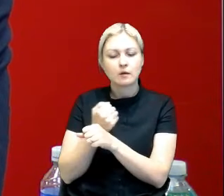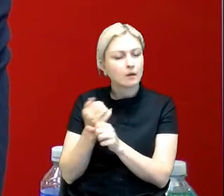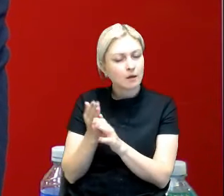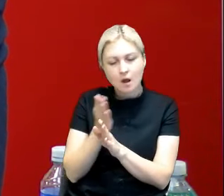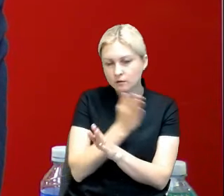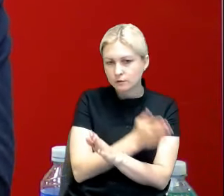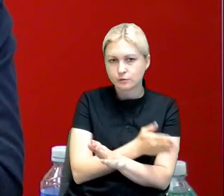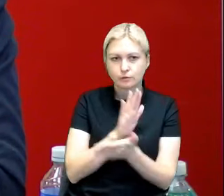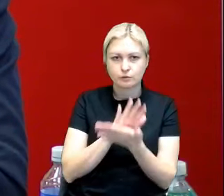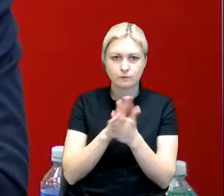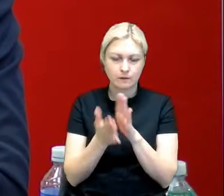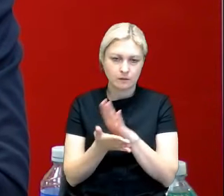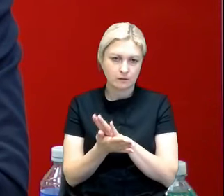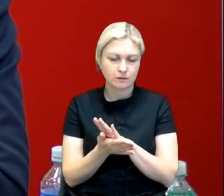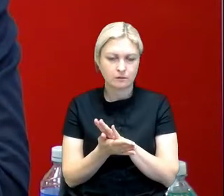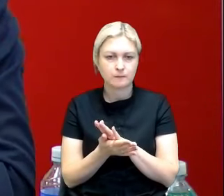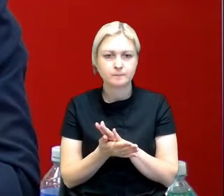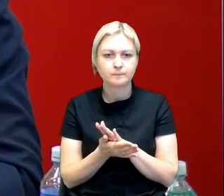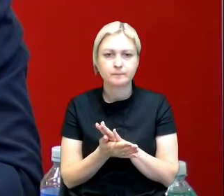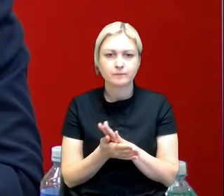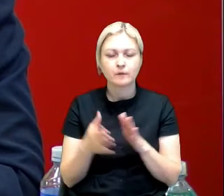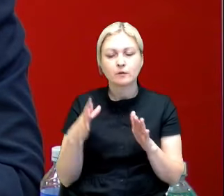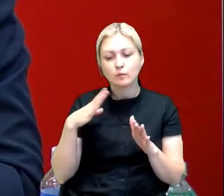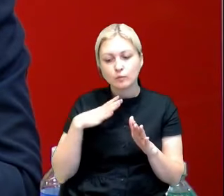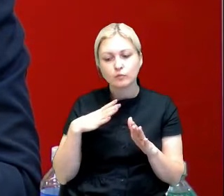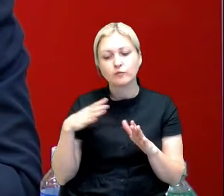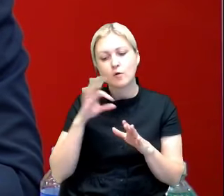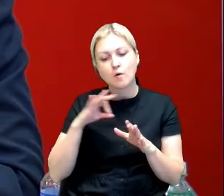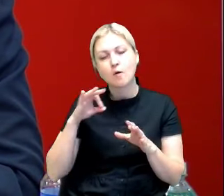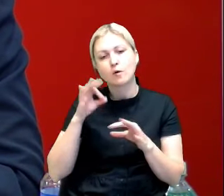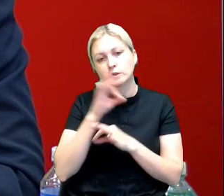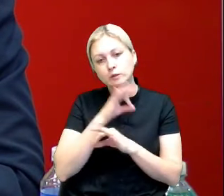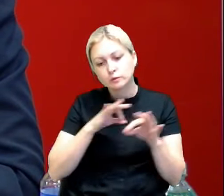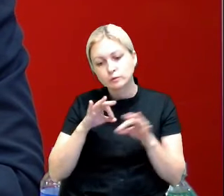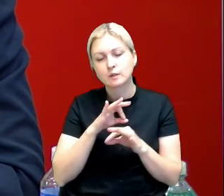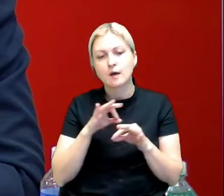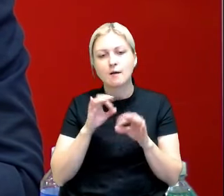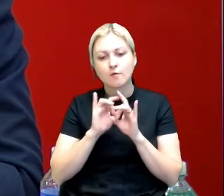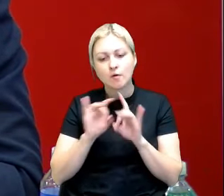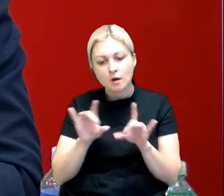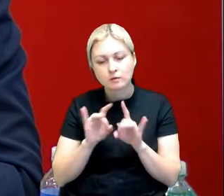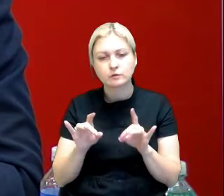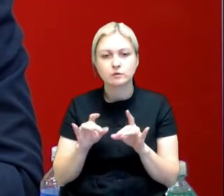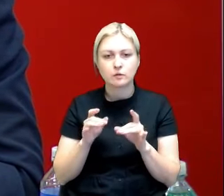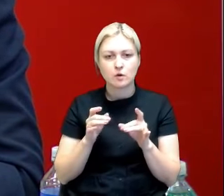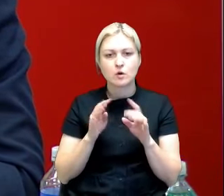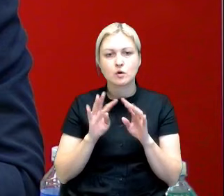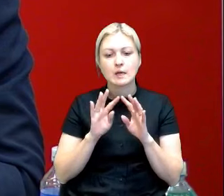kad mes apie tai kalbėjom ir žadėjom iš valdančios daugumos turiu omeny